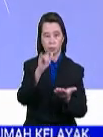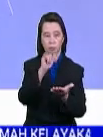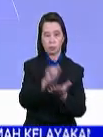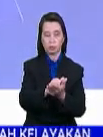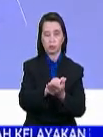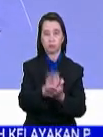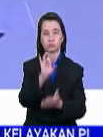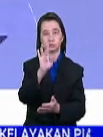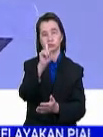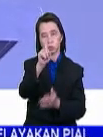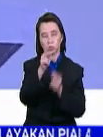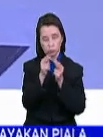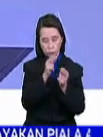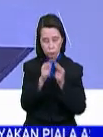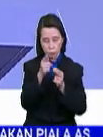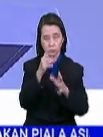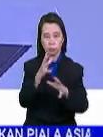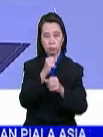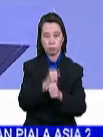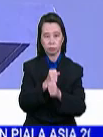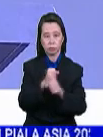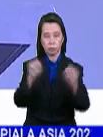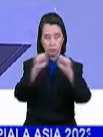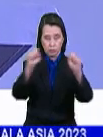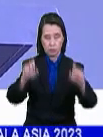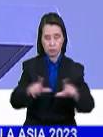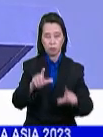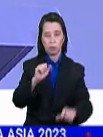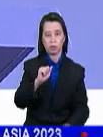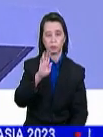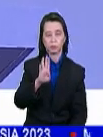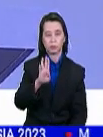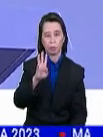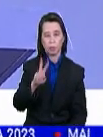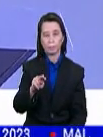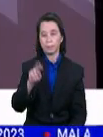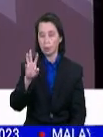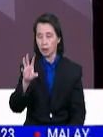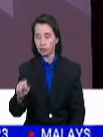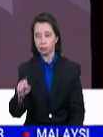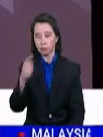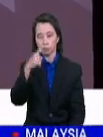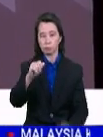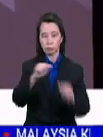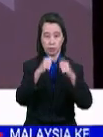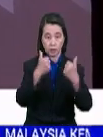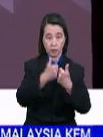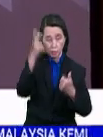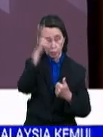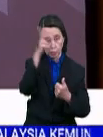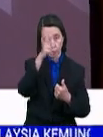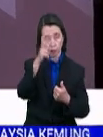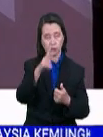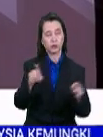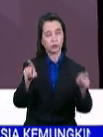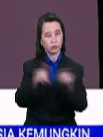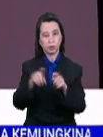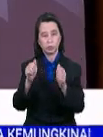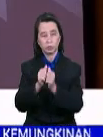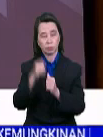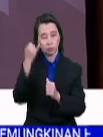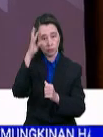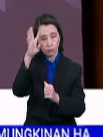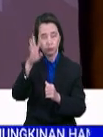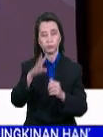tersebut merupakan satu usaha untuk mendapatkan pensijilan webmd bagi agensi-agensi kerajaan distrowatch selaras dengan